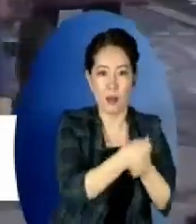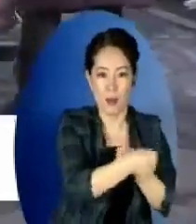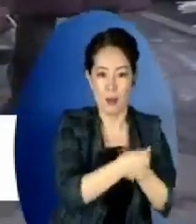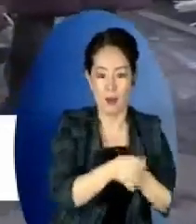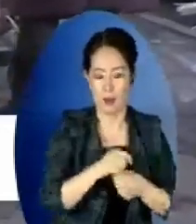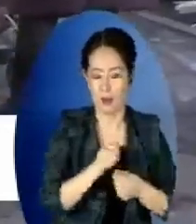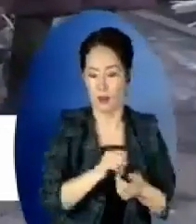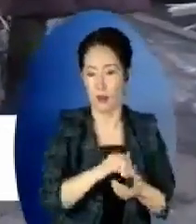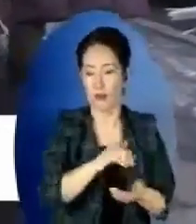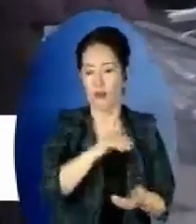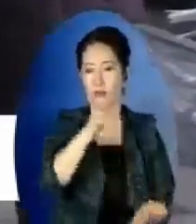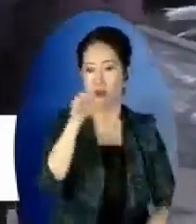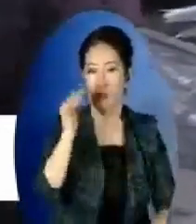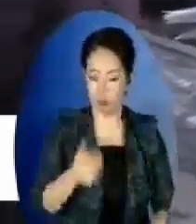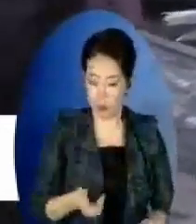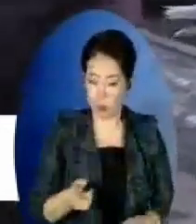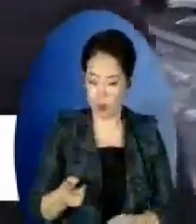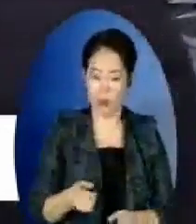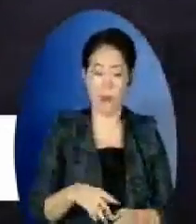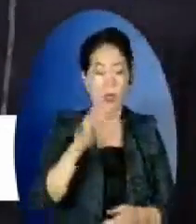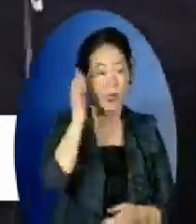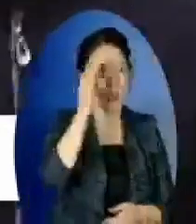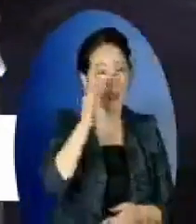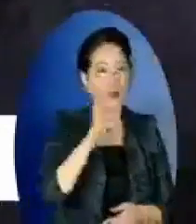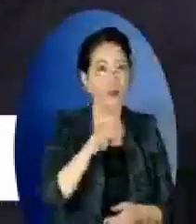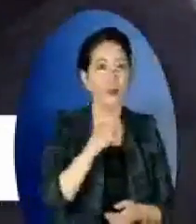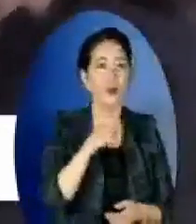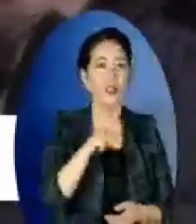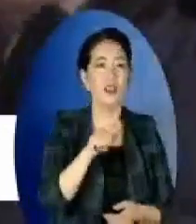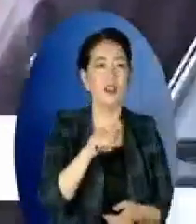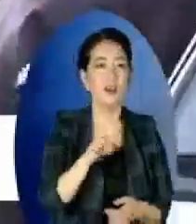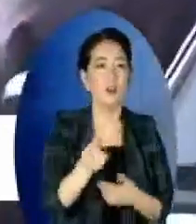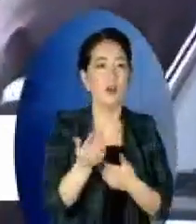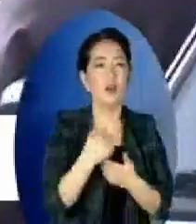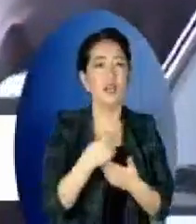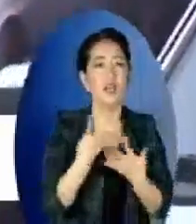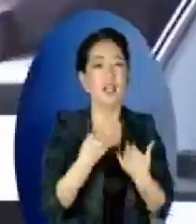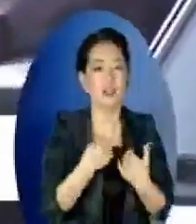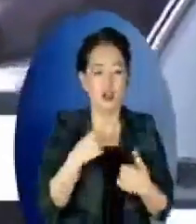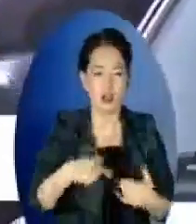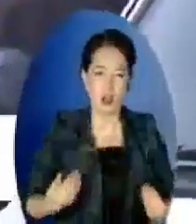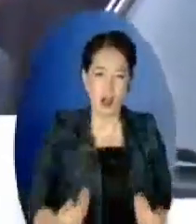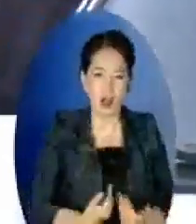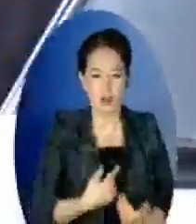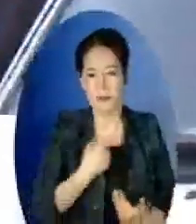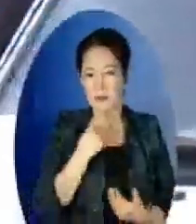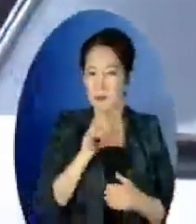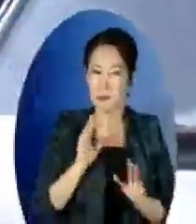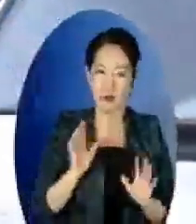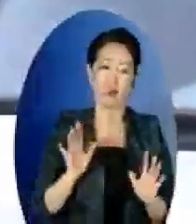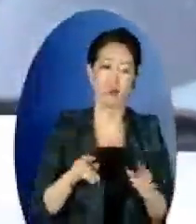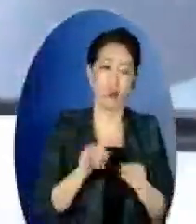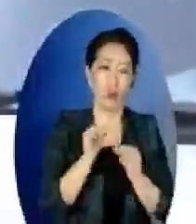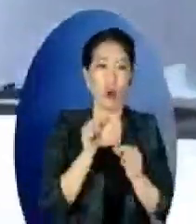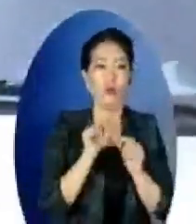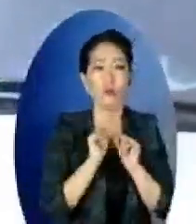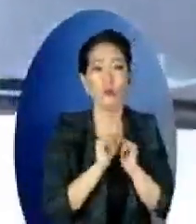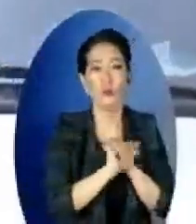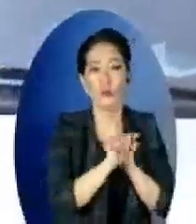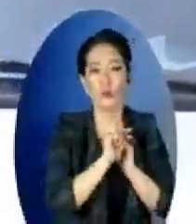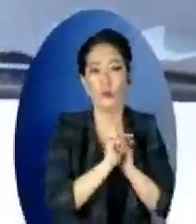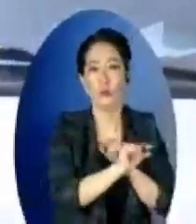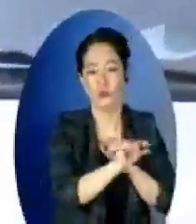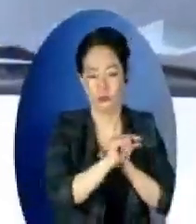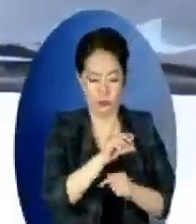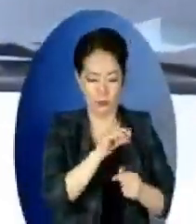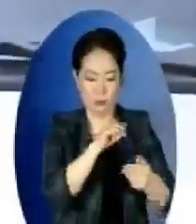байгаа. Таны ирээдүйн тэтгэврийн орлого хэд байх вэ гэдгийг тооцоолж, одоогийн амжиргаанд тань ямар нэг хүндрэл болохгүйгээр тодорхой хувийг нь хөрөнгөлүүлж,